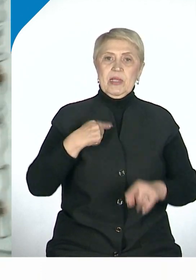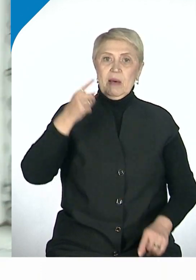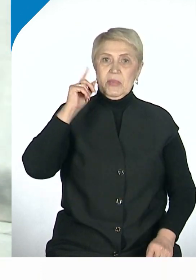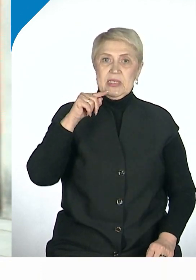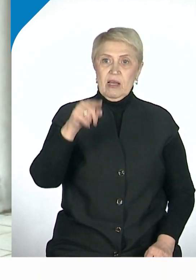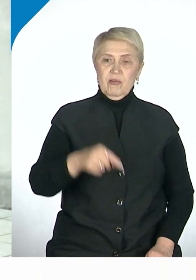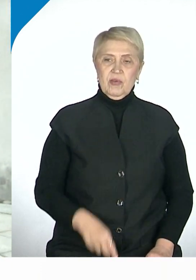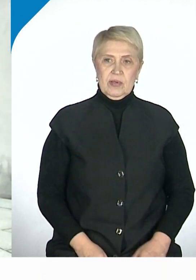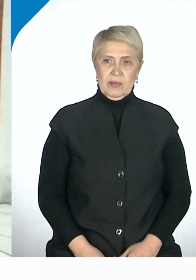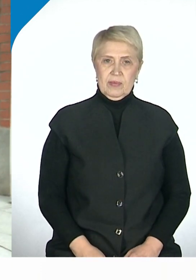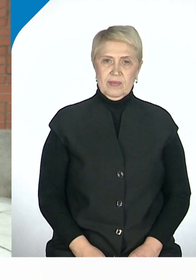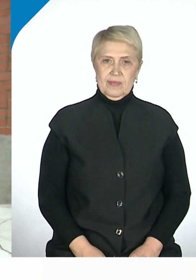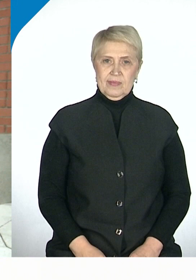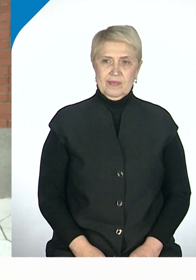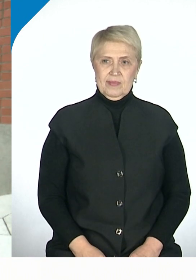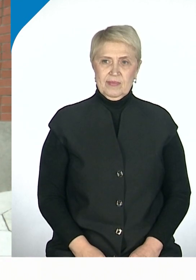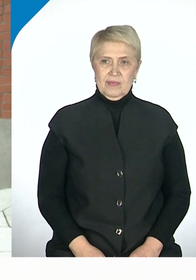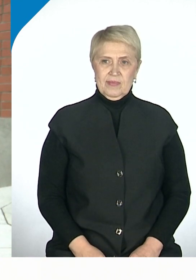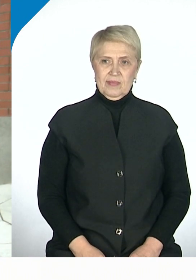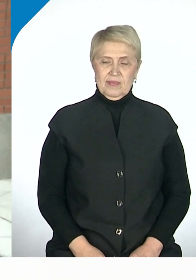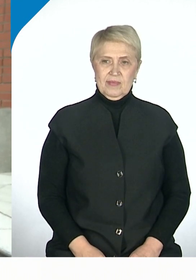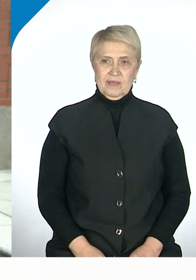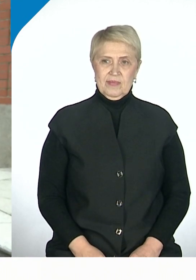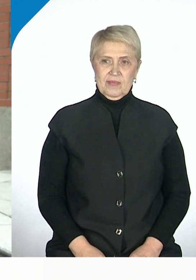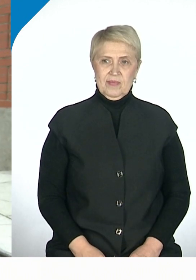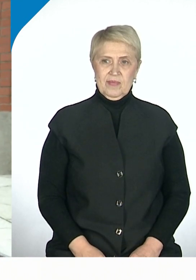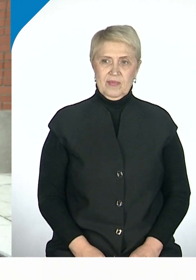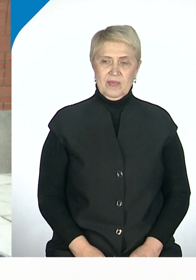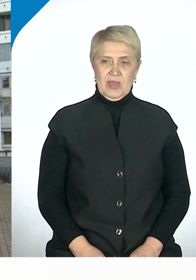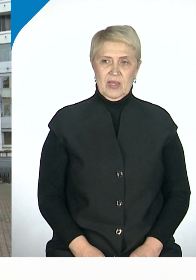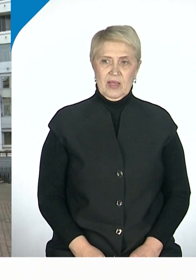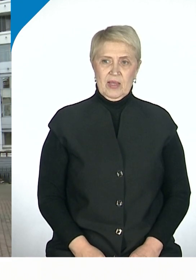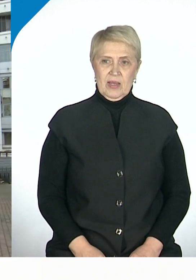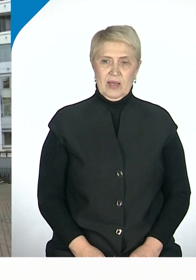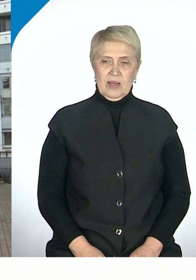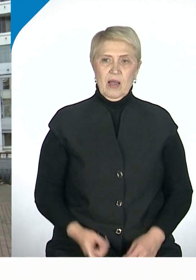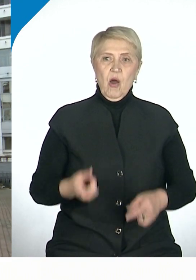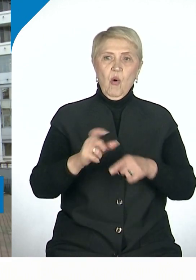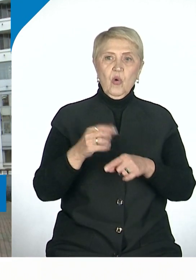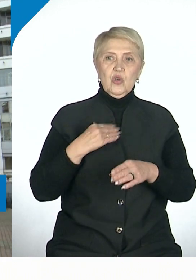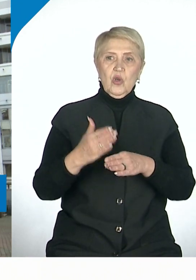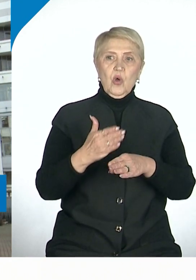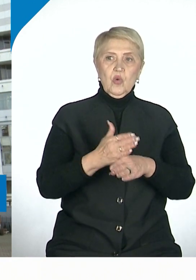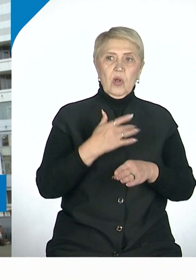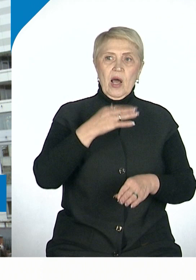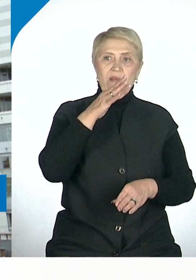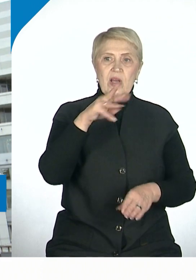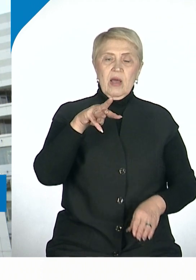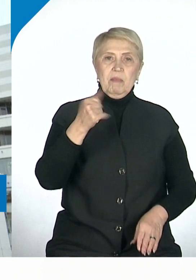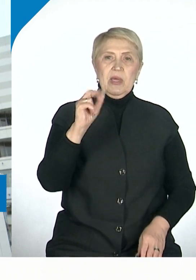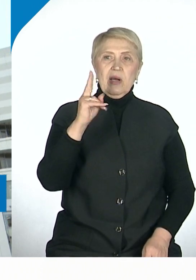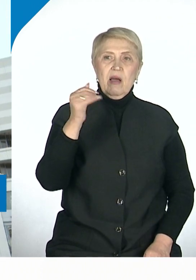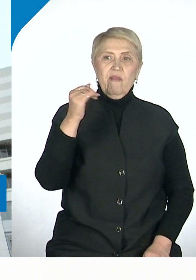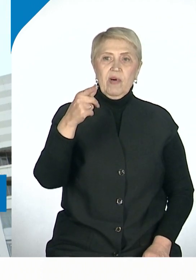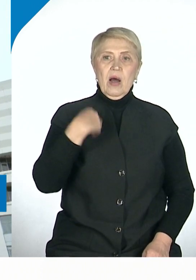знаем. Да. Вот, то есть рассказывать мы об этом можем. Не до этого места не доходят. Очень долгое время миква Хабаровской синагоги